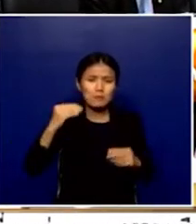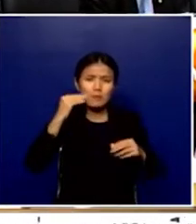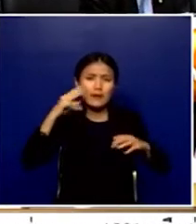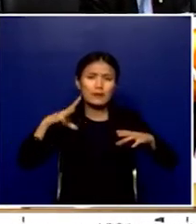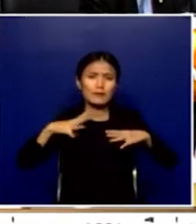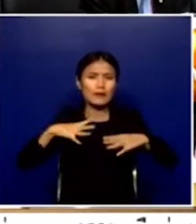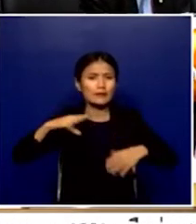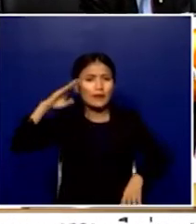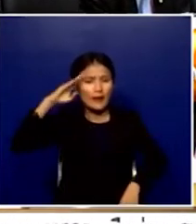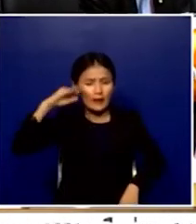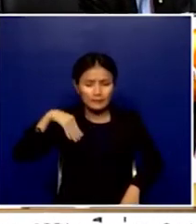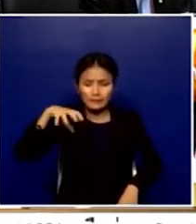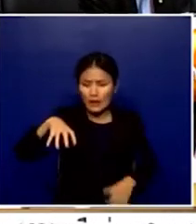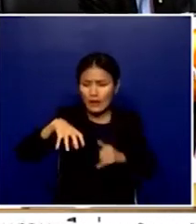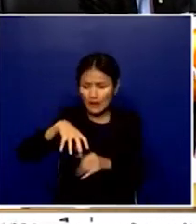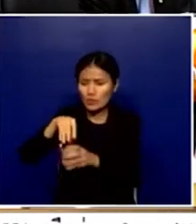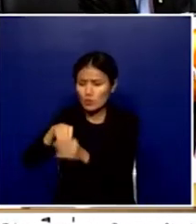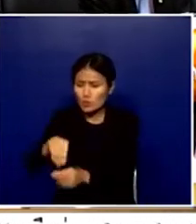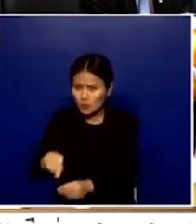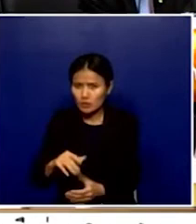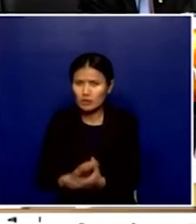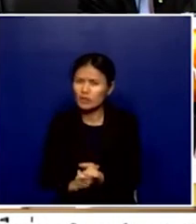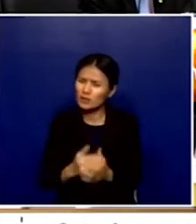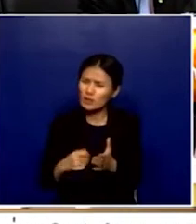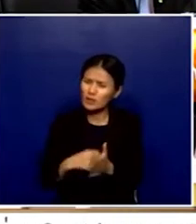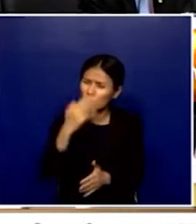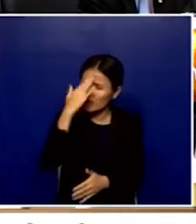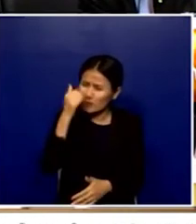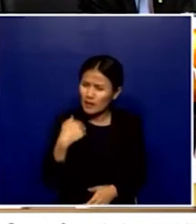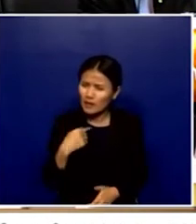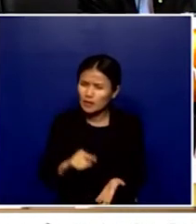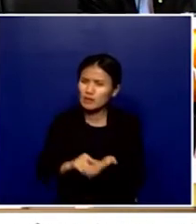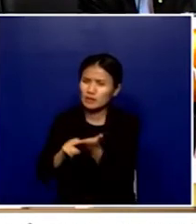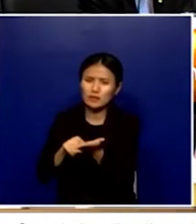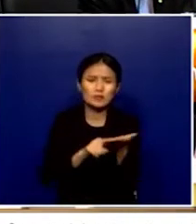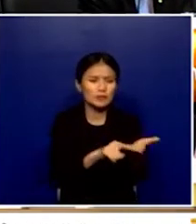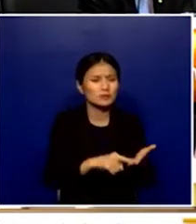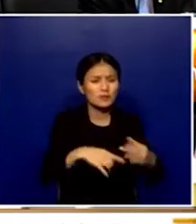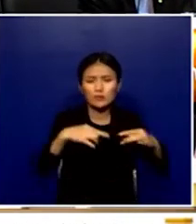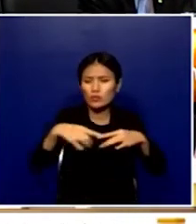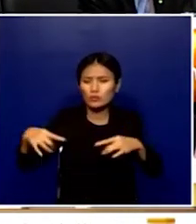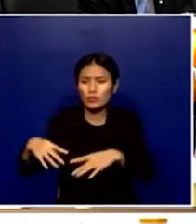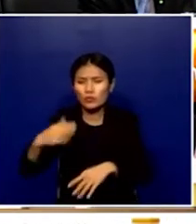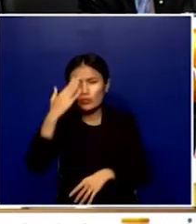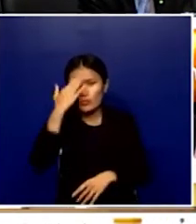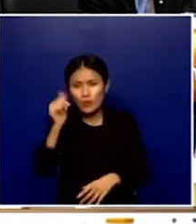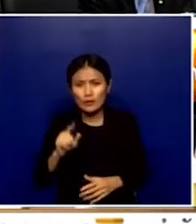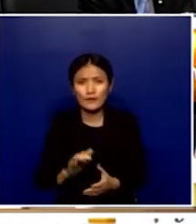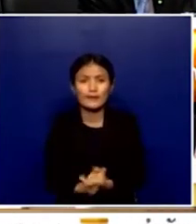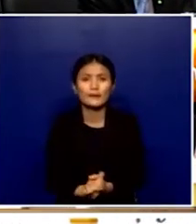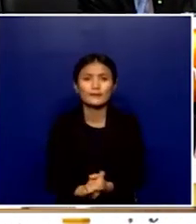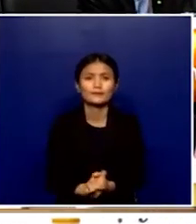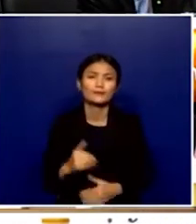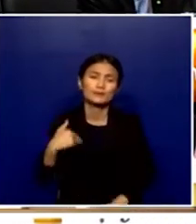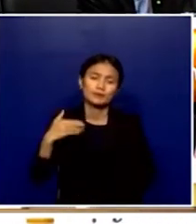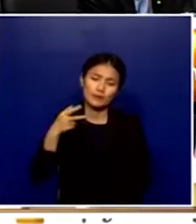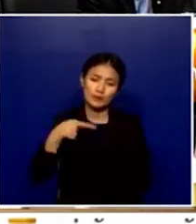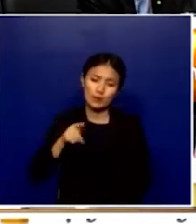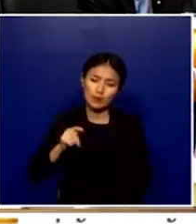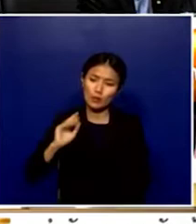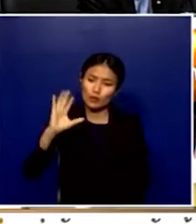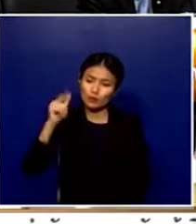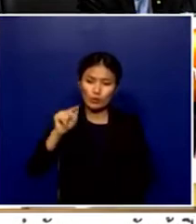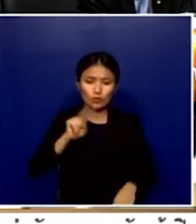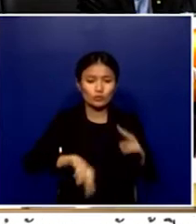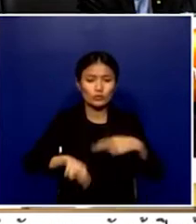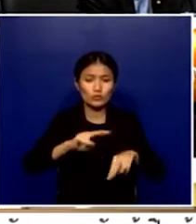้ แต่ไหลแห่งนะคะไม่ตรงกันต่มานะคะกัมาที่การป.พช. ได้ทำกตรวกสอบข